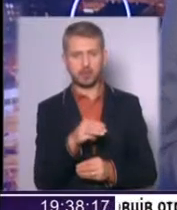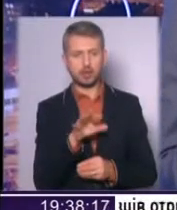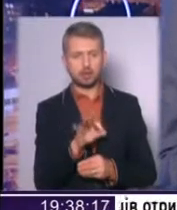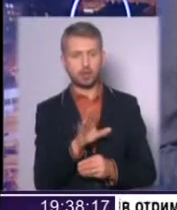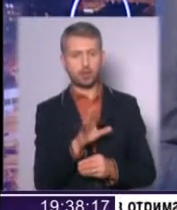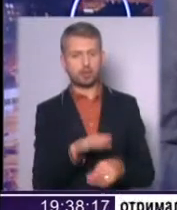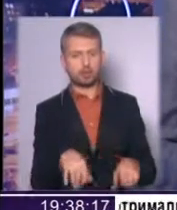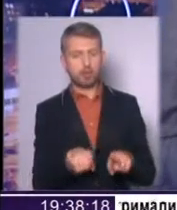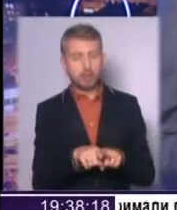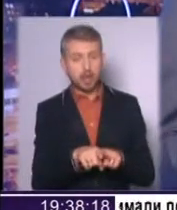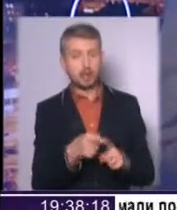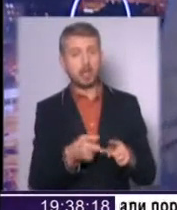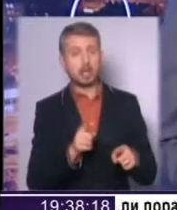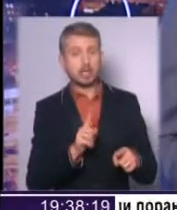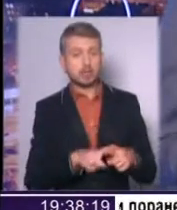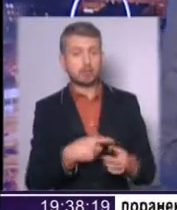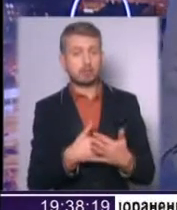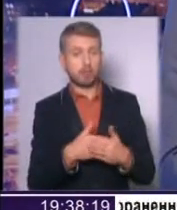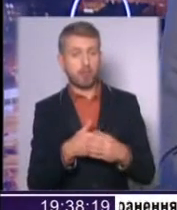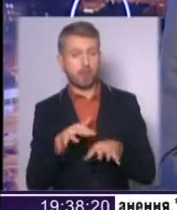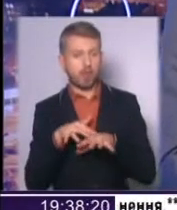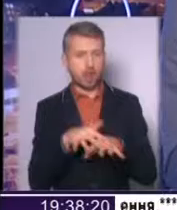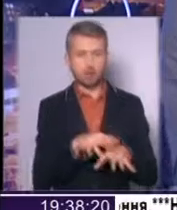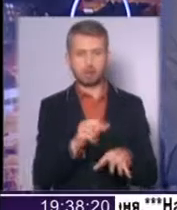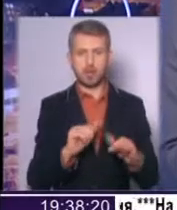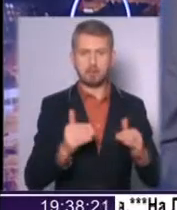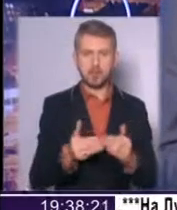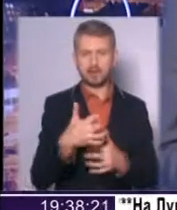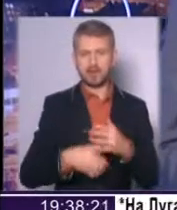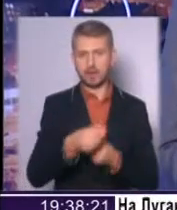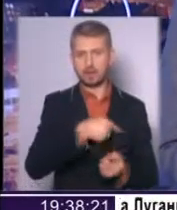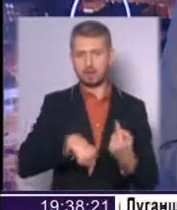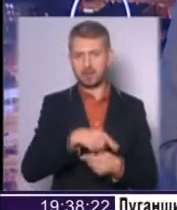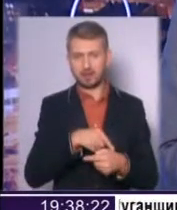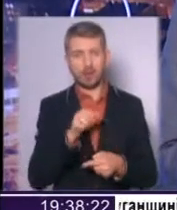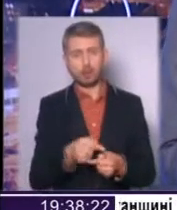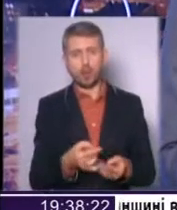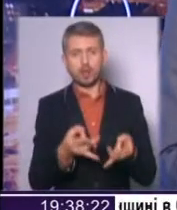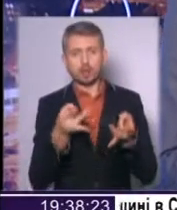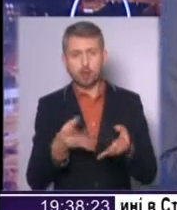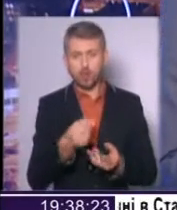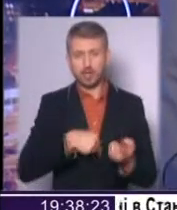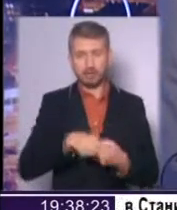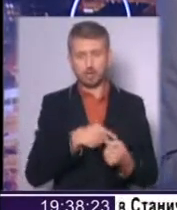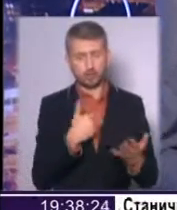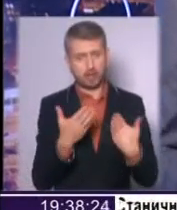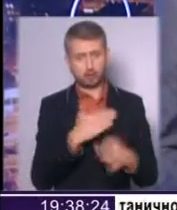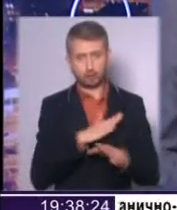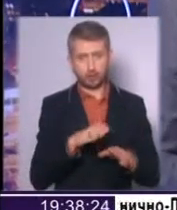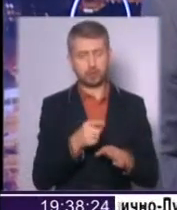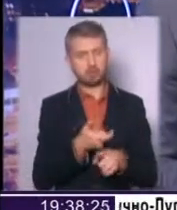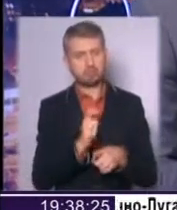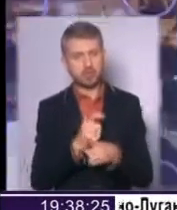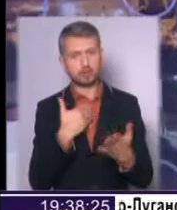законопроекті Южанин, який вже вони пропонували від депутатському, вони дійсно позбавляють і укрупнюють першу і